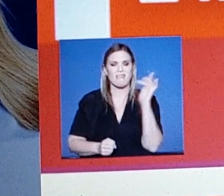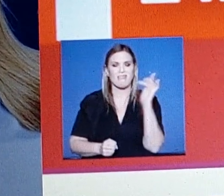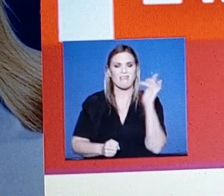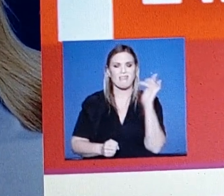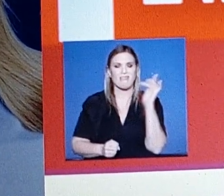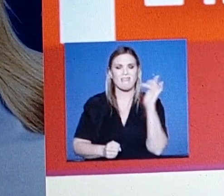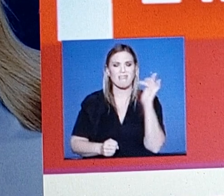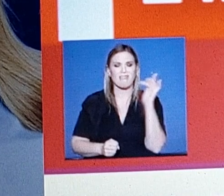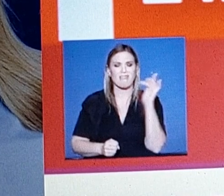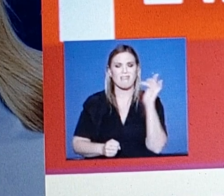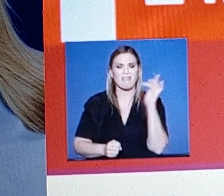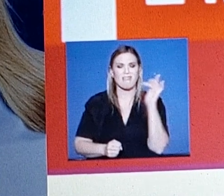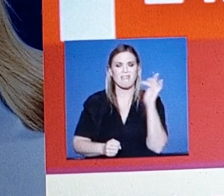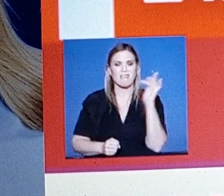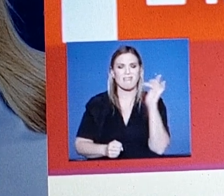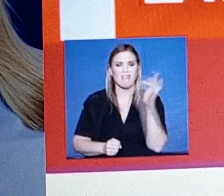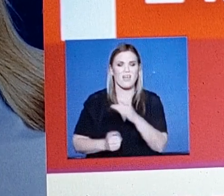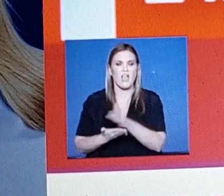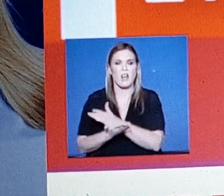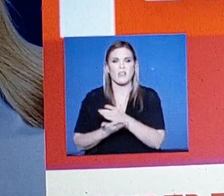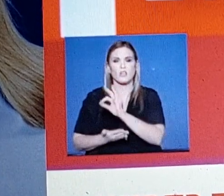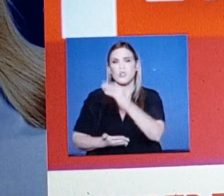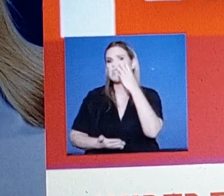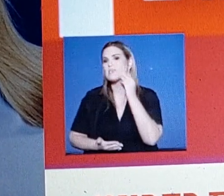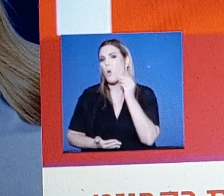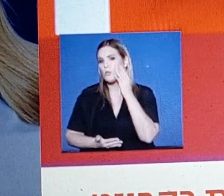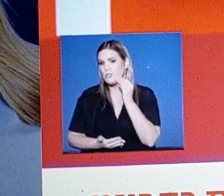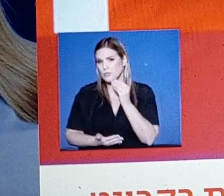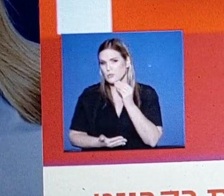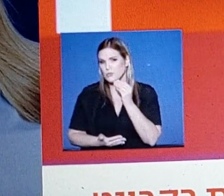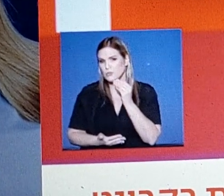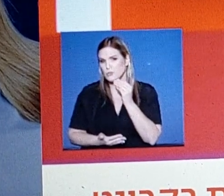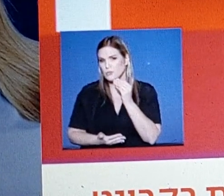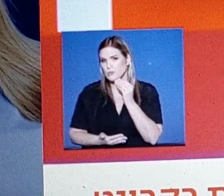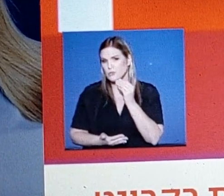à la décision du ministre Smotrich